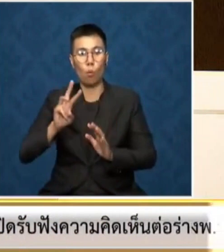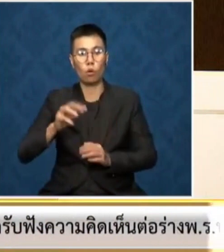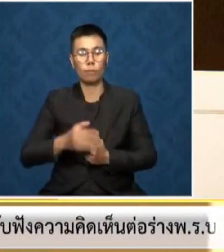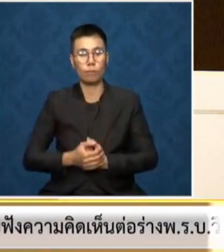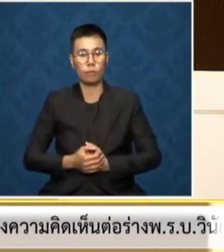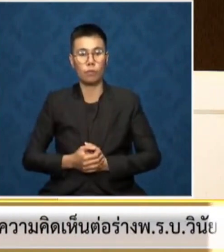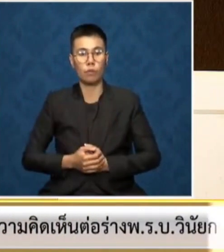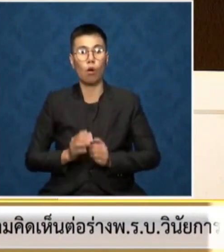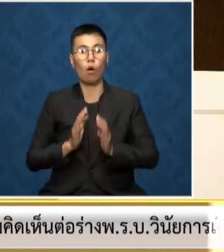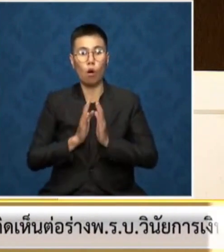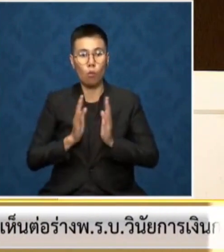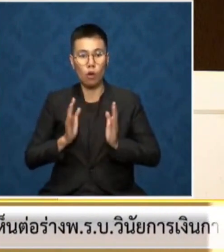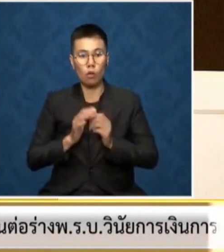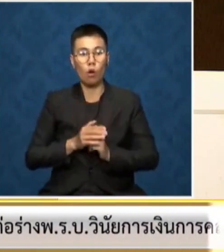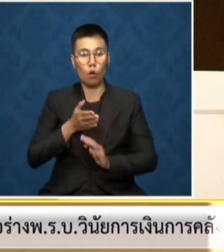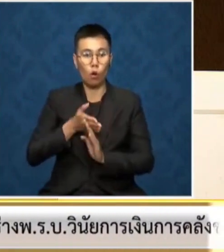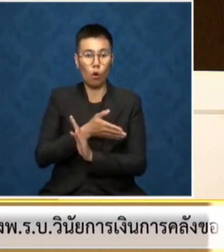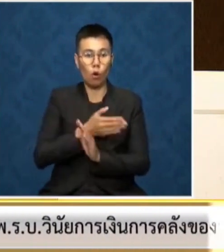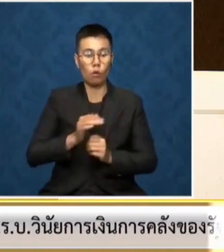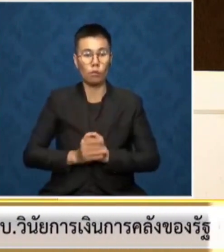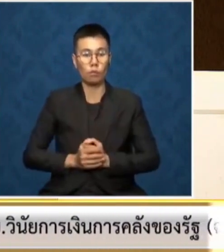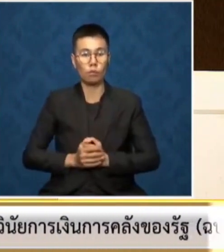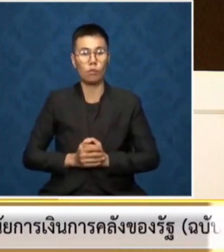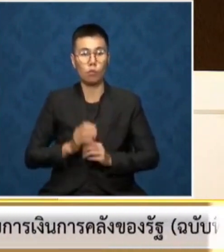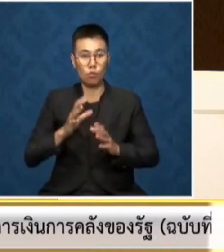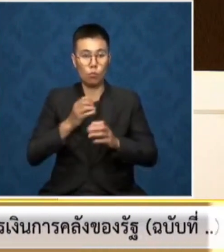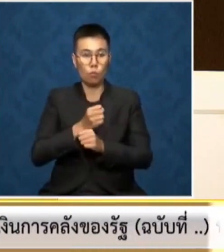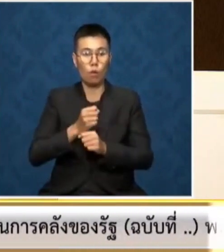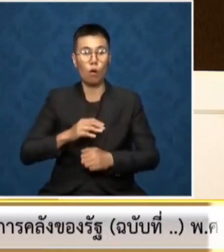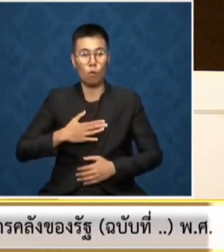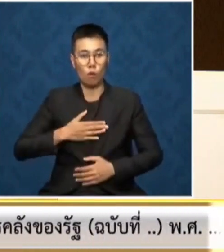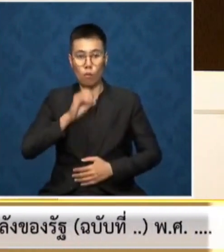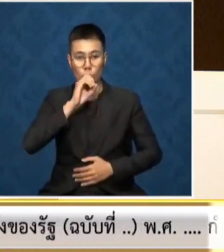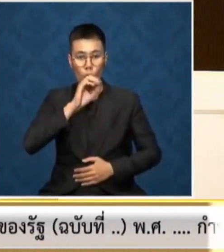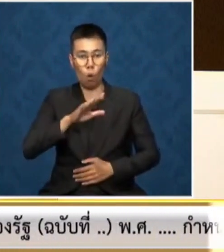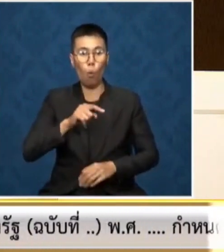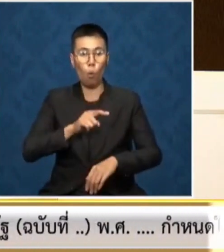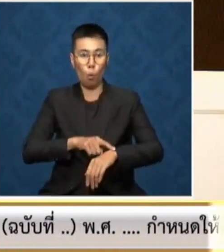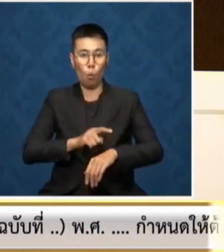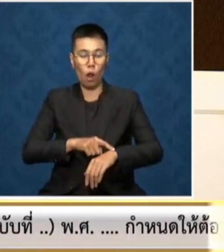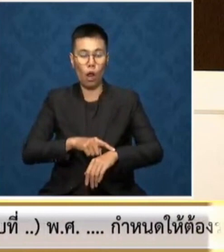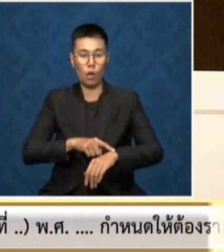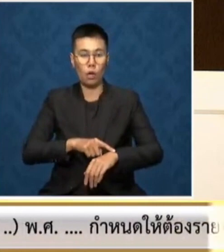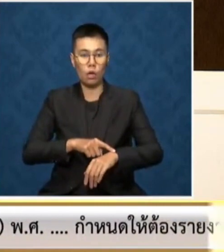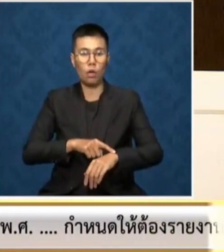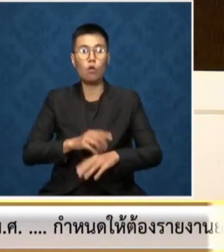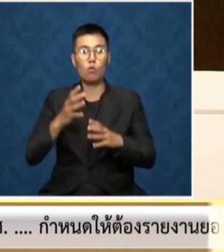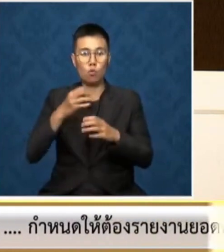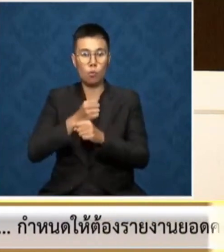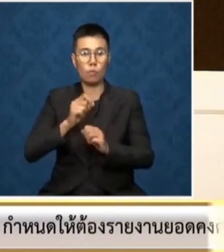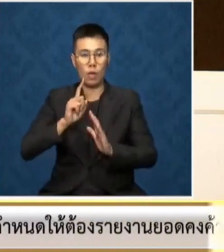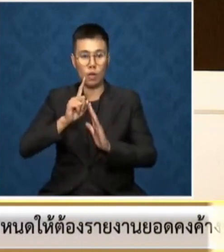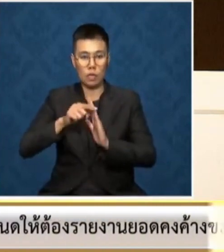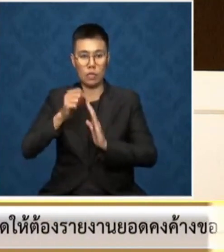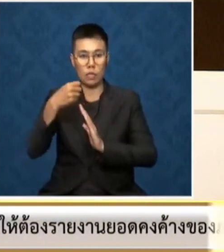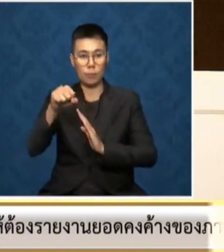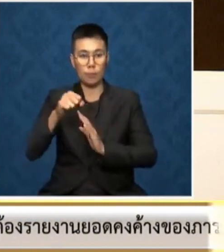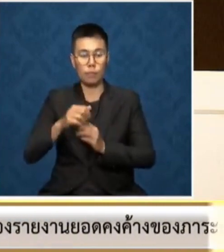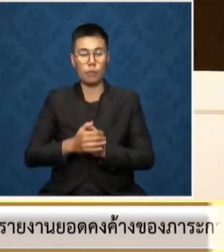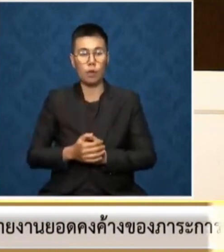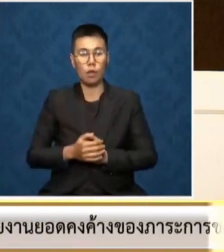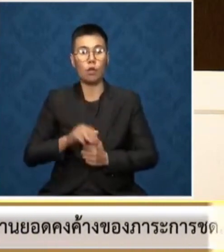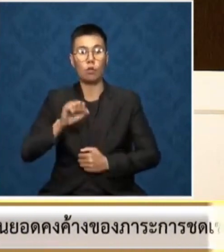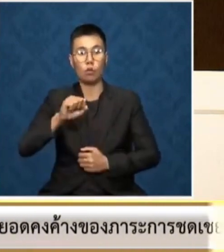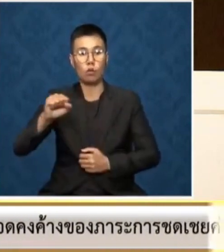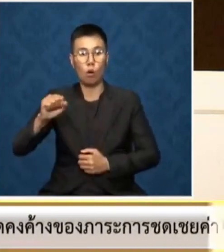ก่อนที่จากสรุปนะครับผมจะอากจะขอแ้งทมทาาน วาจะใช้วการในกสรุปสัปมาณสินาทีนะครับเพื่อทางเพื่อนส